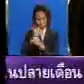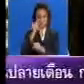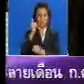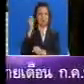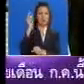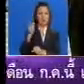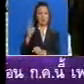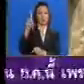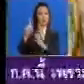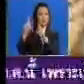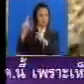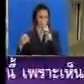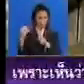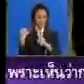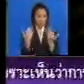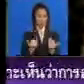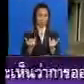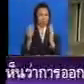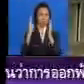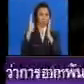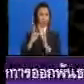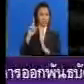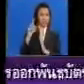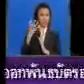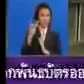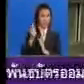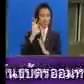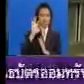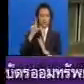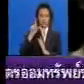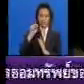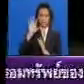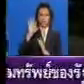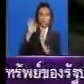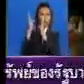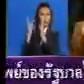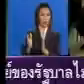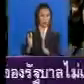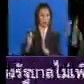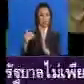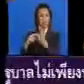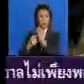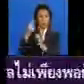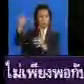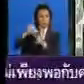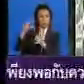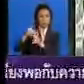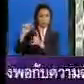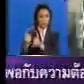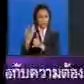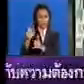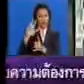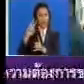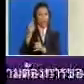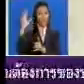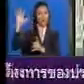ฤษมีผู้เสียชีวิตจากไข้หวัดใหญ่สายพันธุ์ใหม่อยู่ที่29คนส่วนตัวเลขผู้ติดเชื้อรายใหม่พุ่งไปอยู่ที่ 55,000